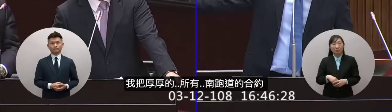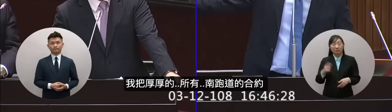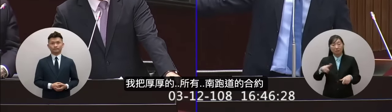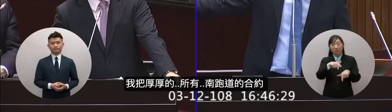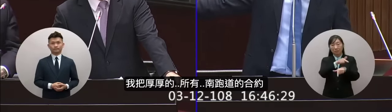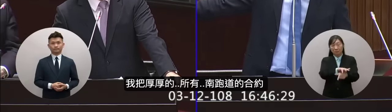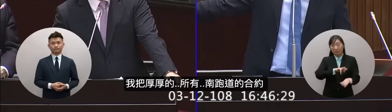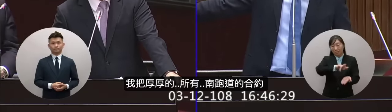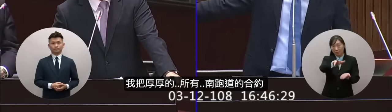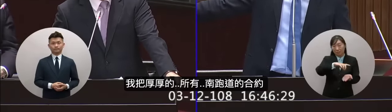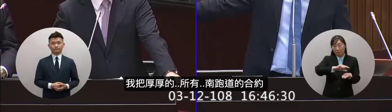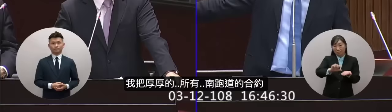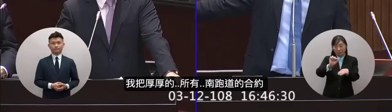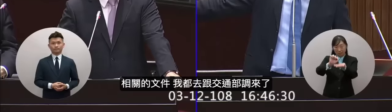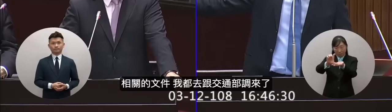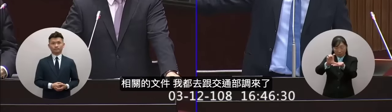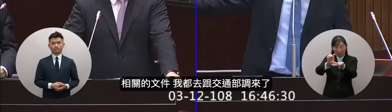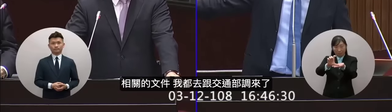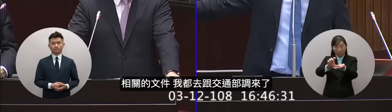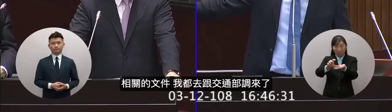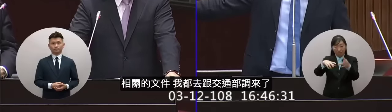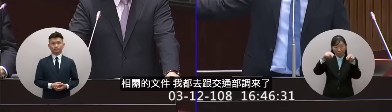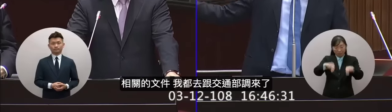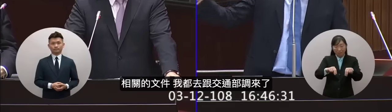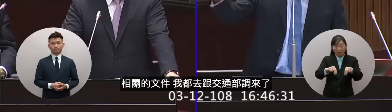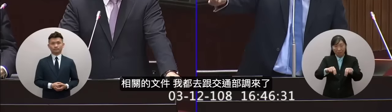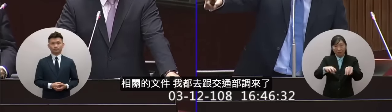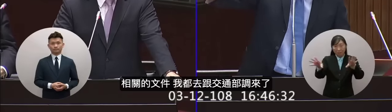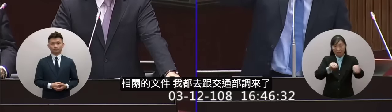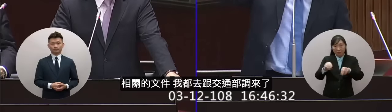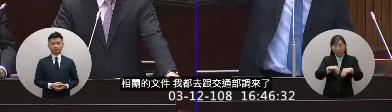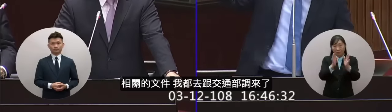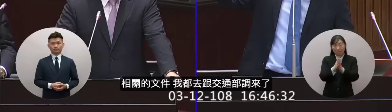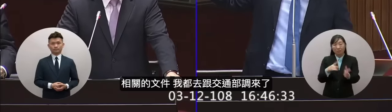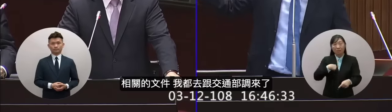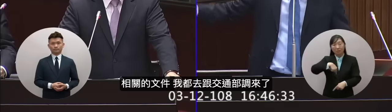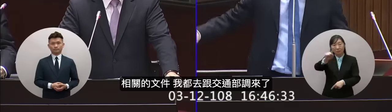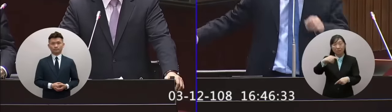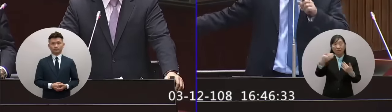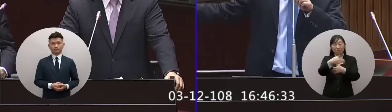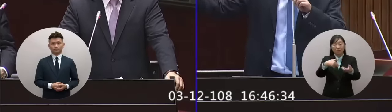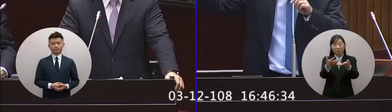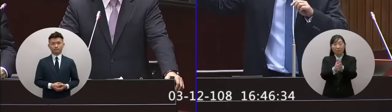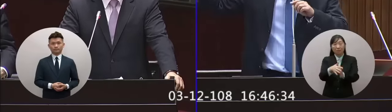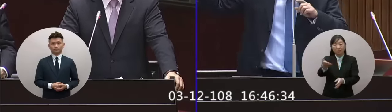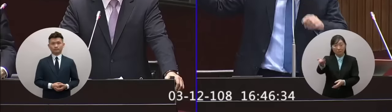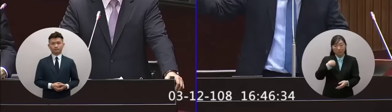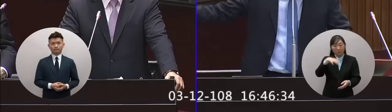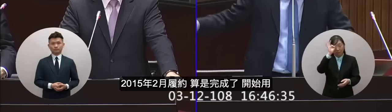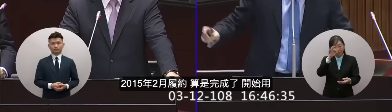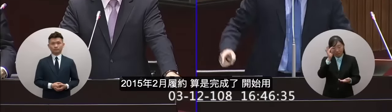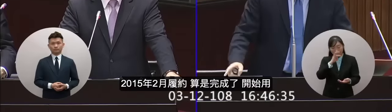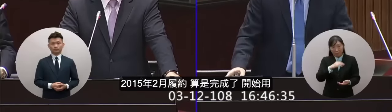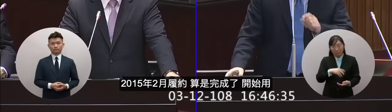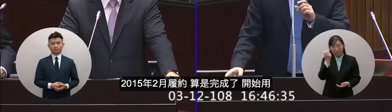南跑道的合约相关的文件，我都去跟交通部调来了，我调来看了以